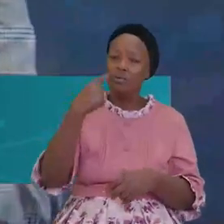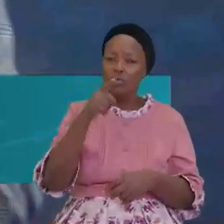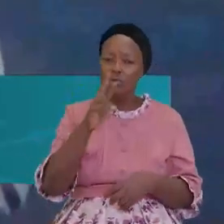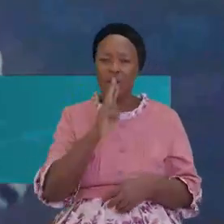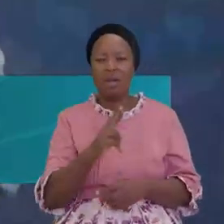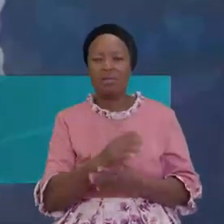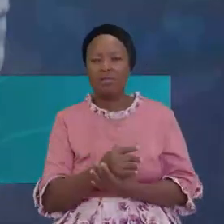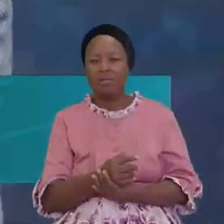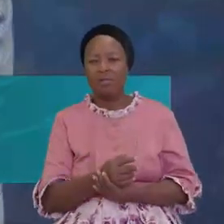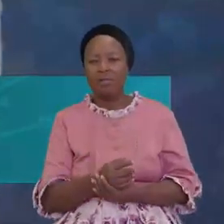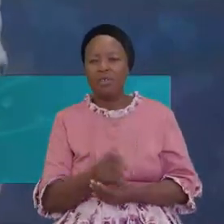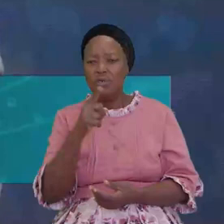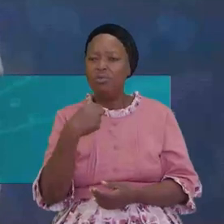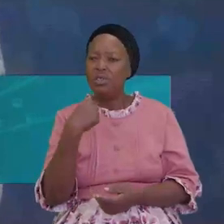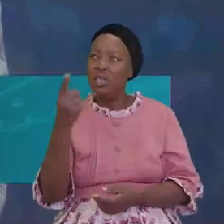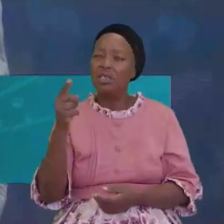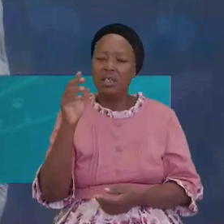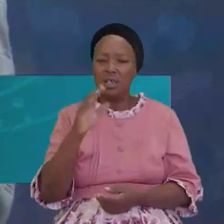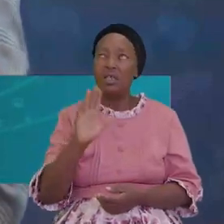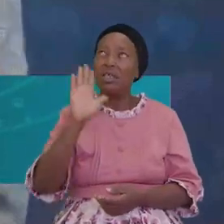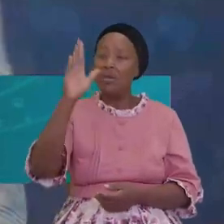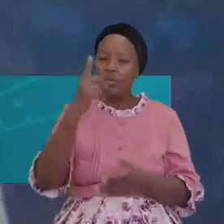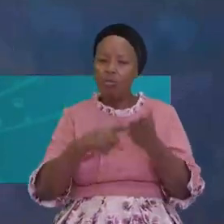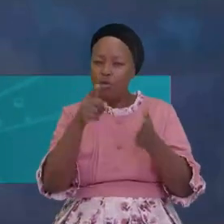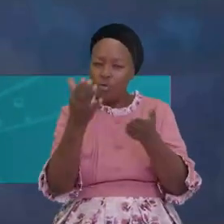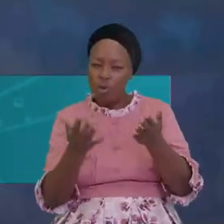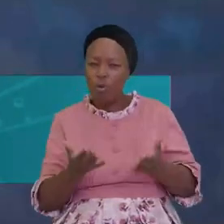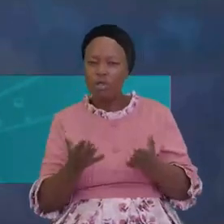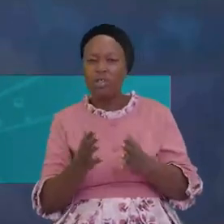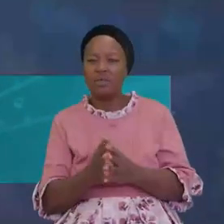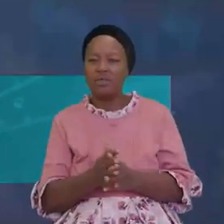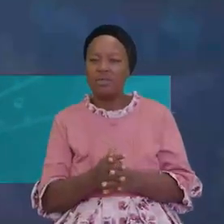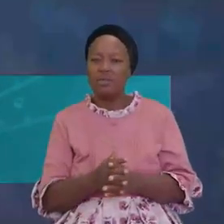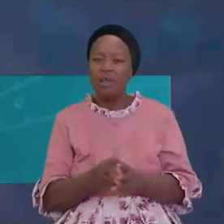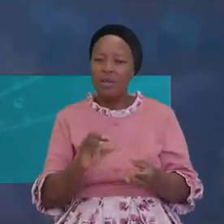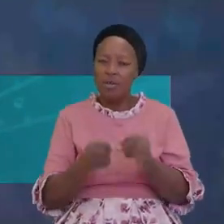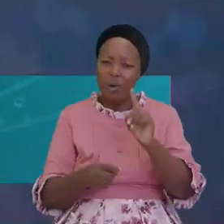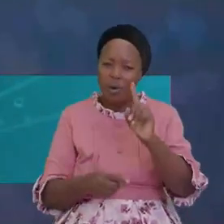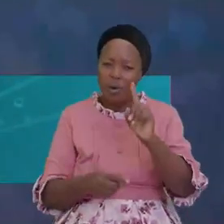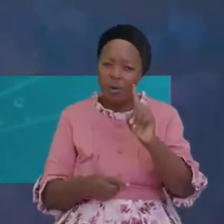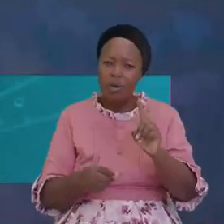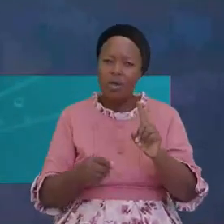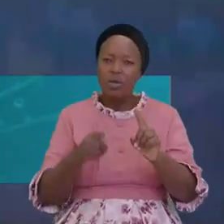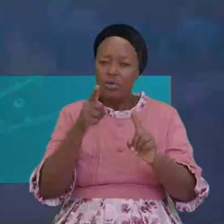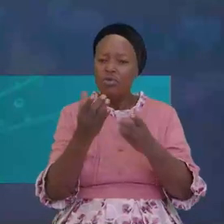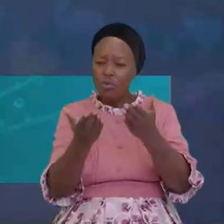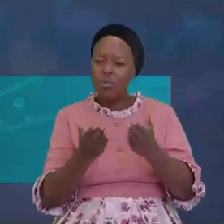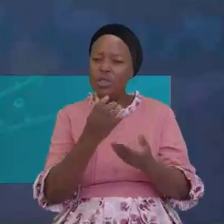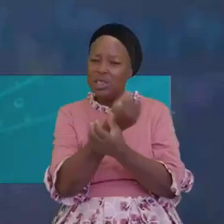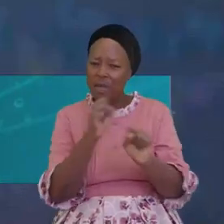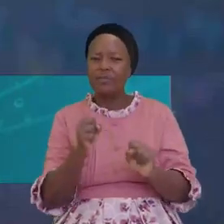viens, tu lui dis qui tu es. Tu lui dis ce que tu veux.